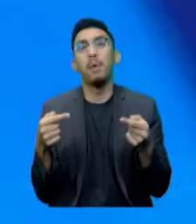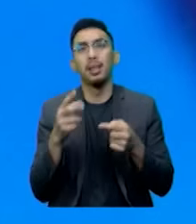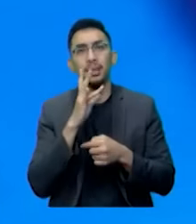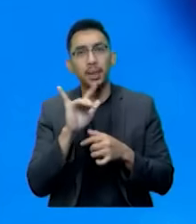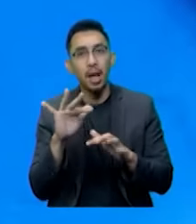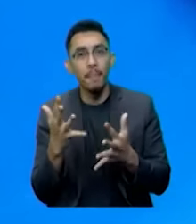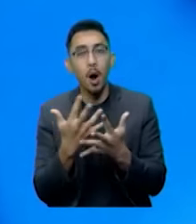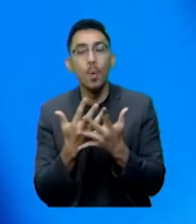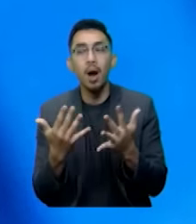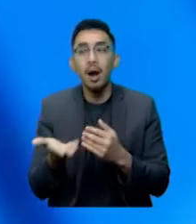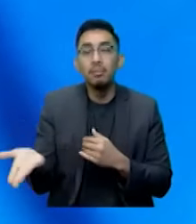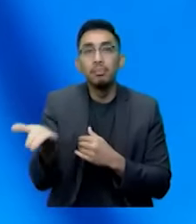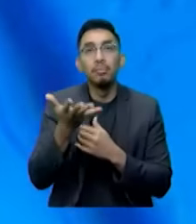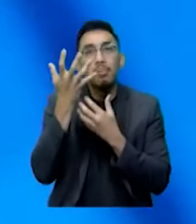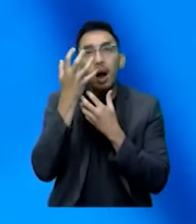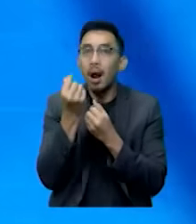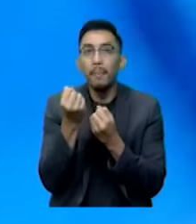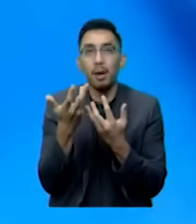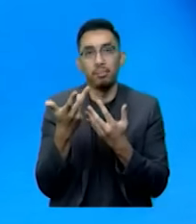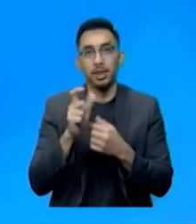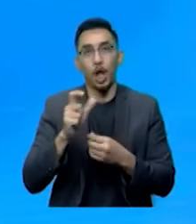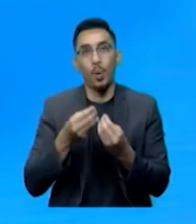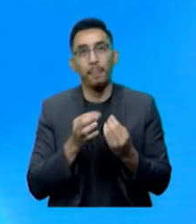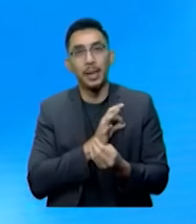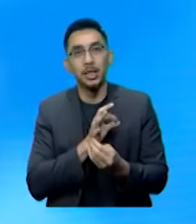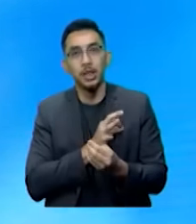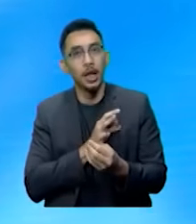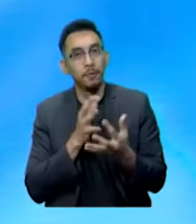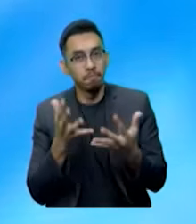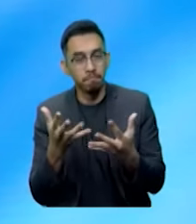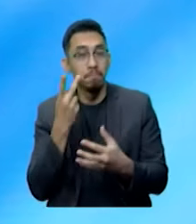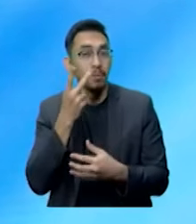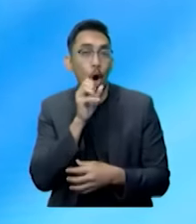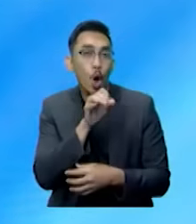seperti apa harapan warga Jakarta terhadap cawapres dukungan mereka? Berikut komentarnya.